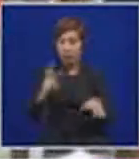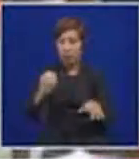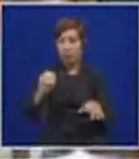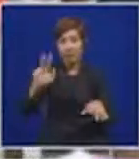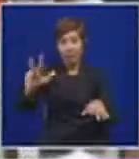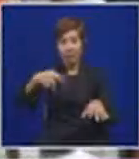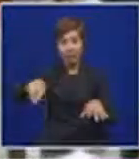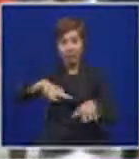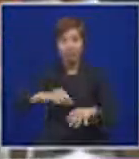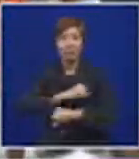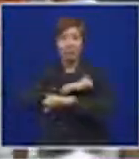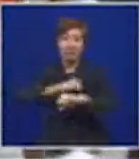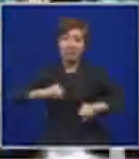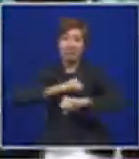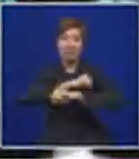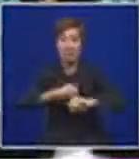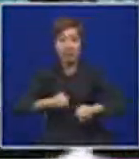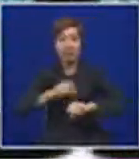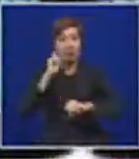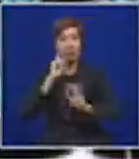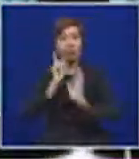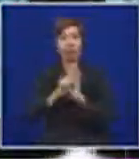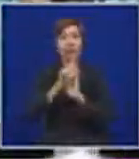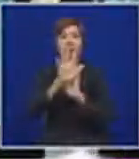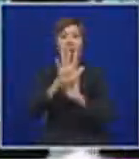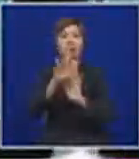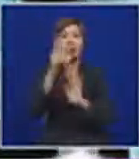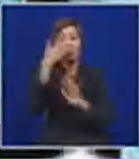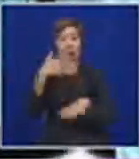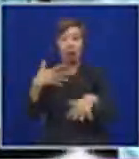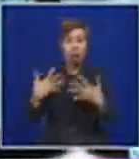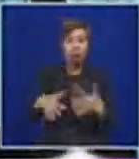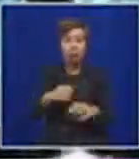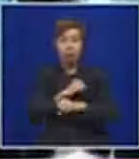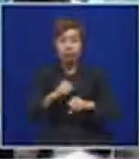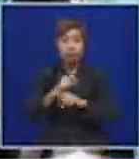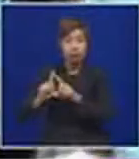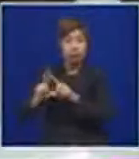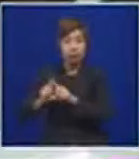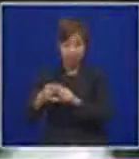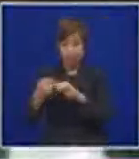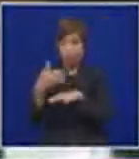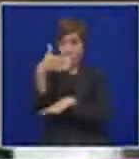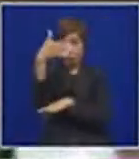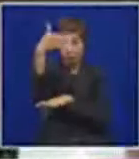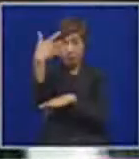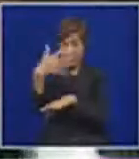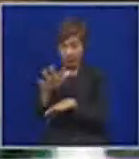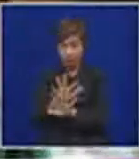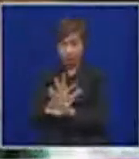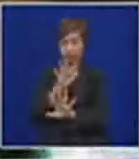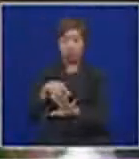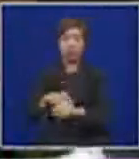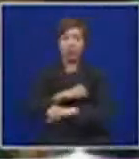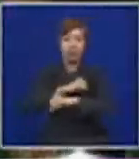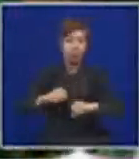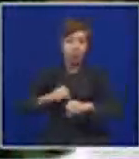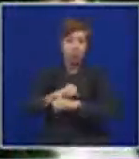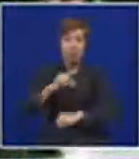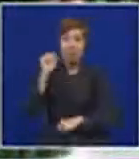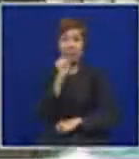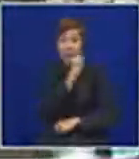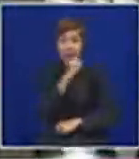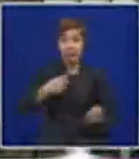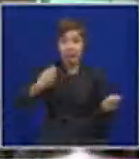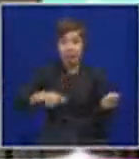ำกิจกรรมออกกำลังกายเข้าจังหวะประมาณ5นาทีหลังจากที่พวกเขาเข้าแถวเคารพธงชาติโดยเด็กๆได้เต้นไปตามจังหวะเพลงอย่างสนุกสน